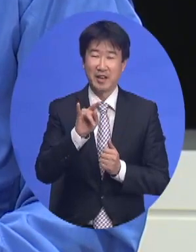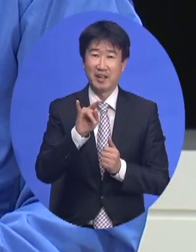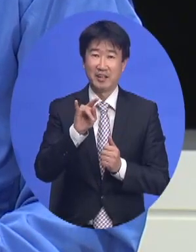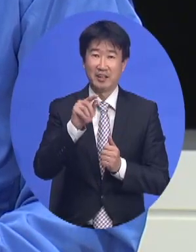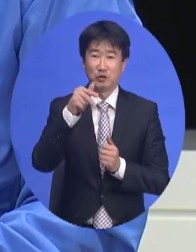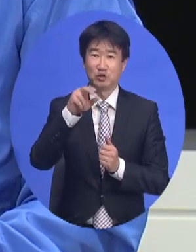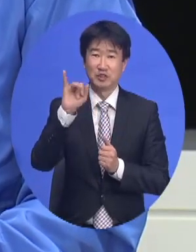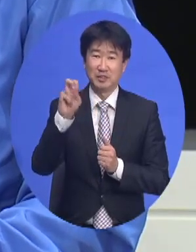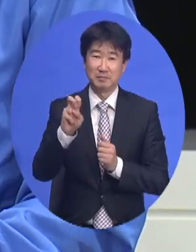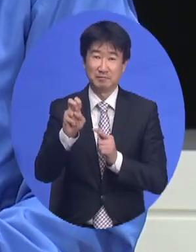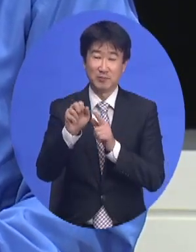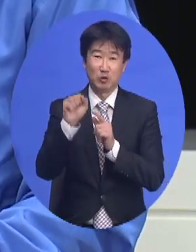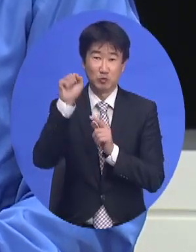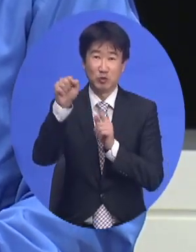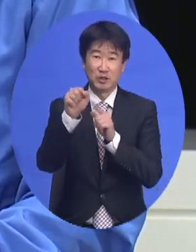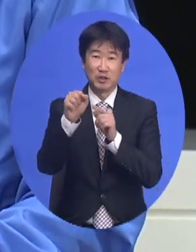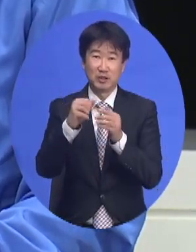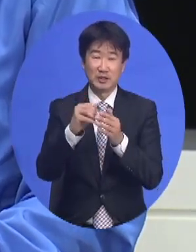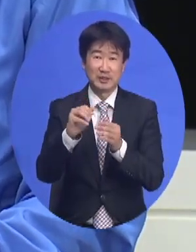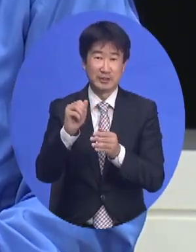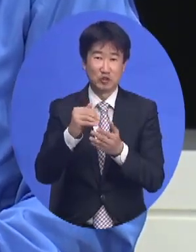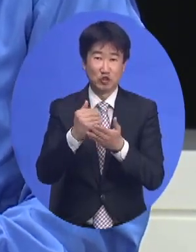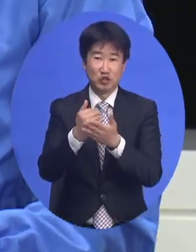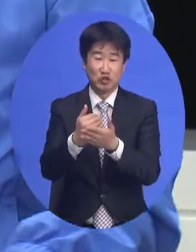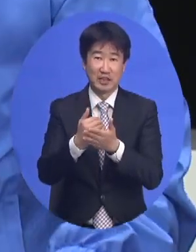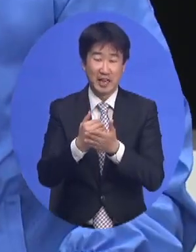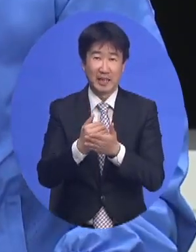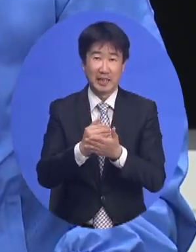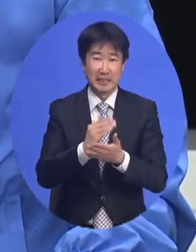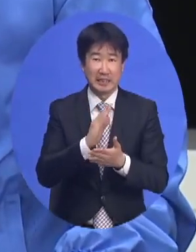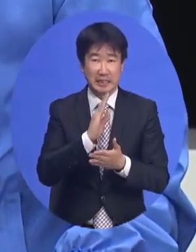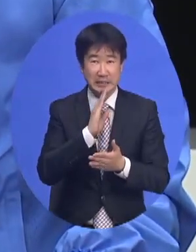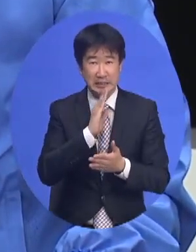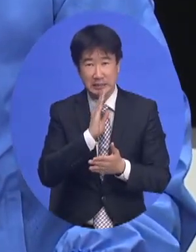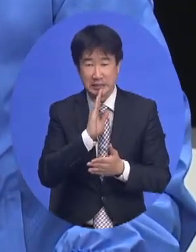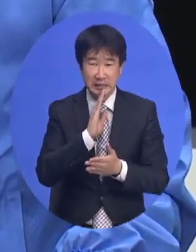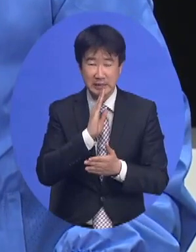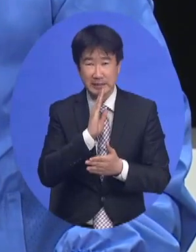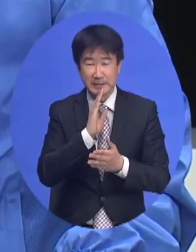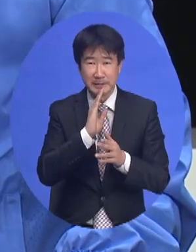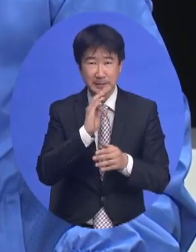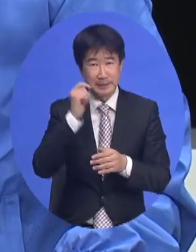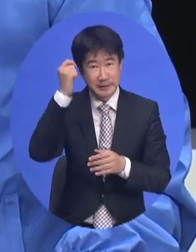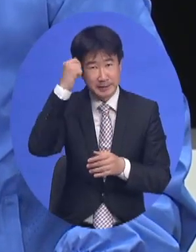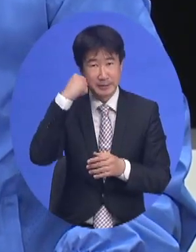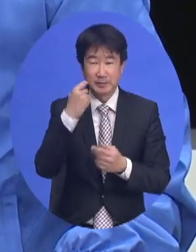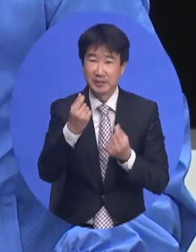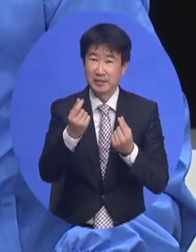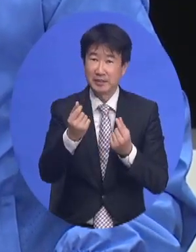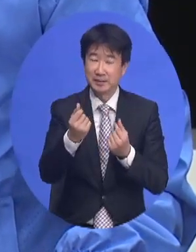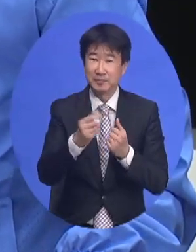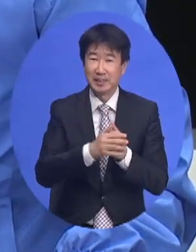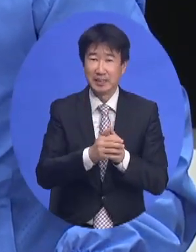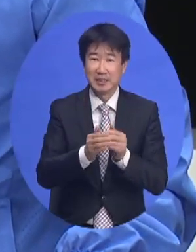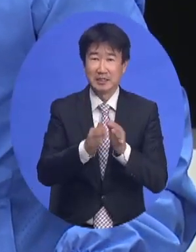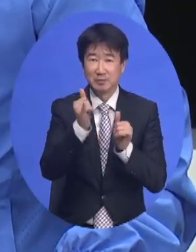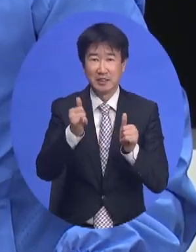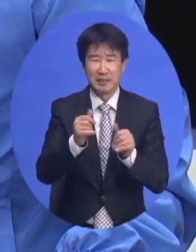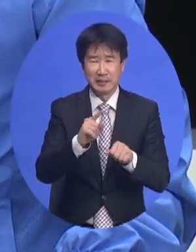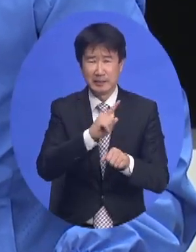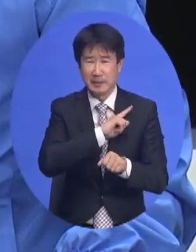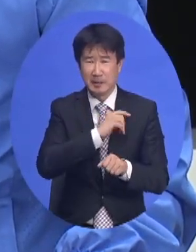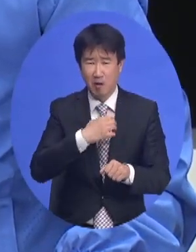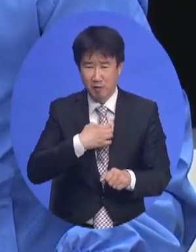배주임의 주장이 그 사실인 양 이렇게 되고 있는데 지역 주민들이 제일 우려하는